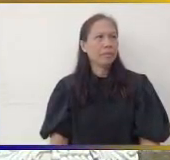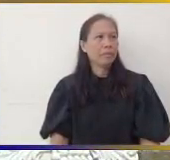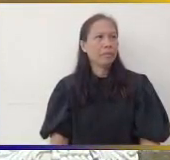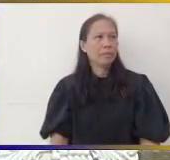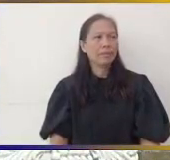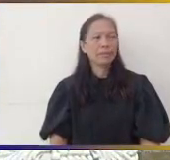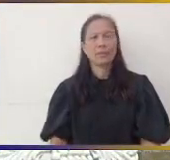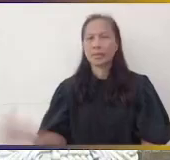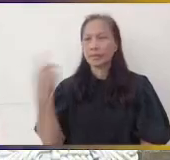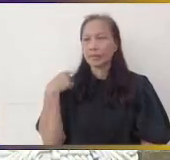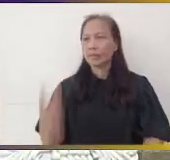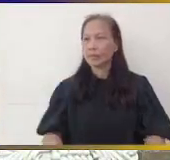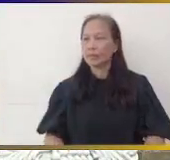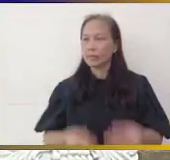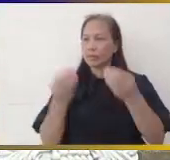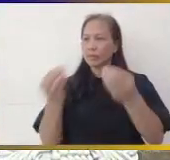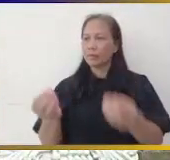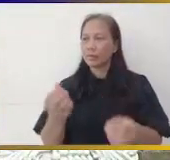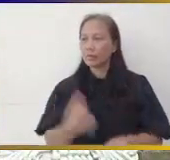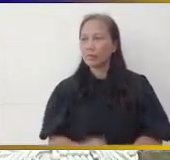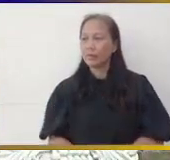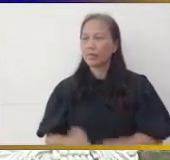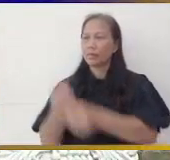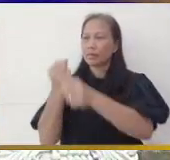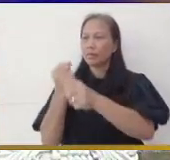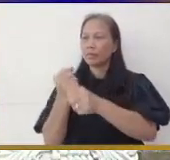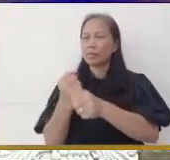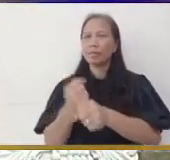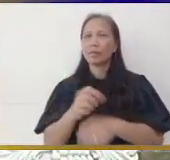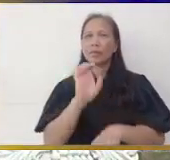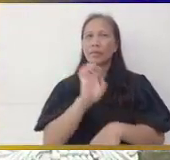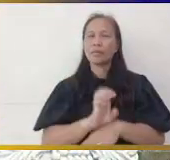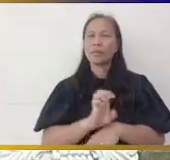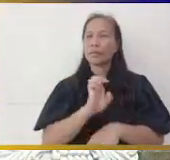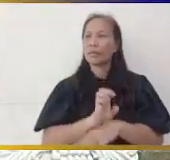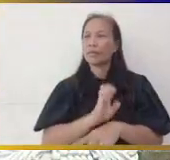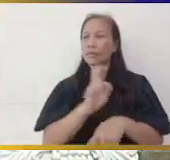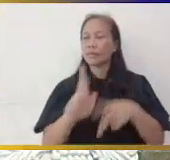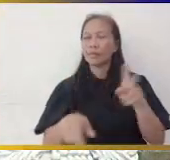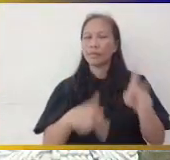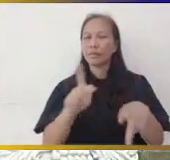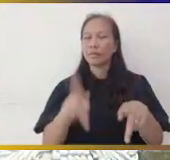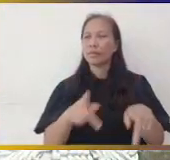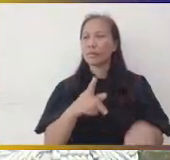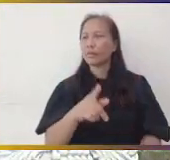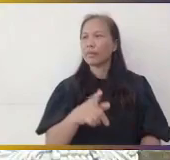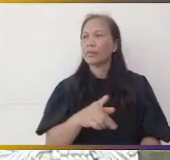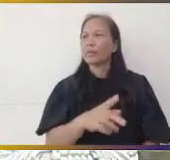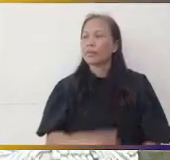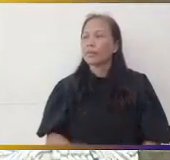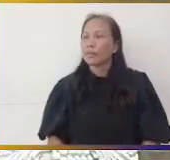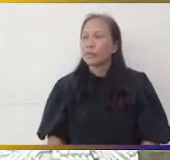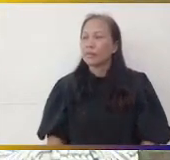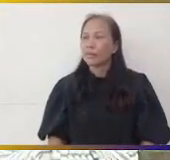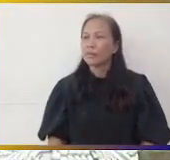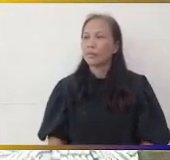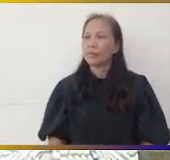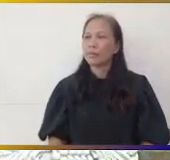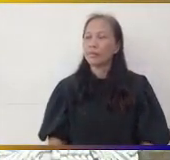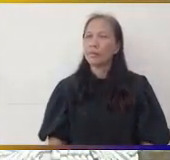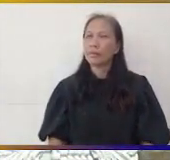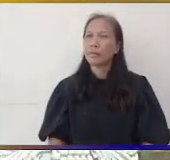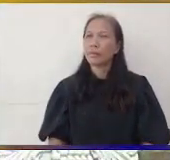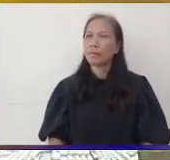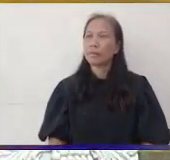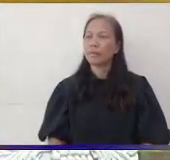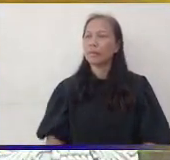suporta ng English novelty and the people yung mga mga kinikilalang kataastaasan during during his time